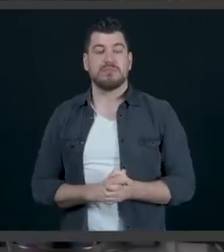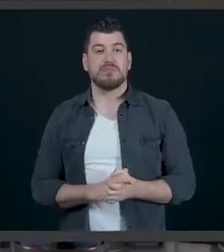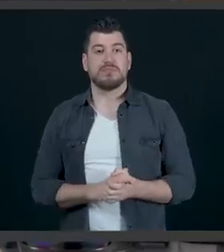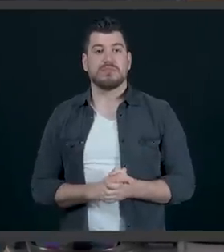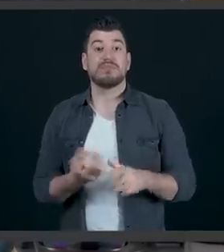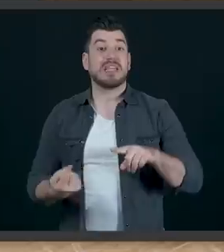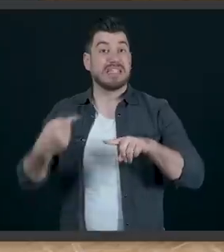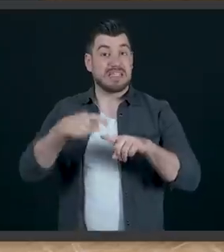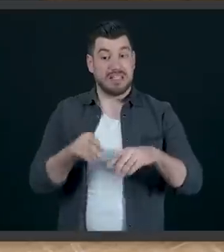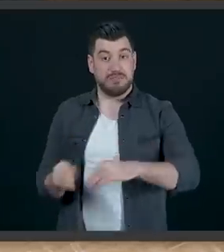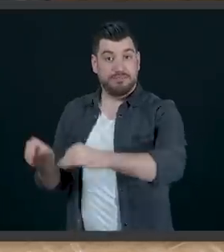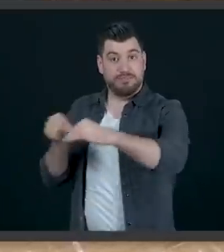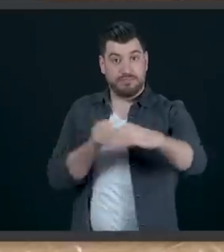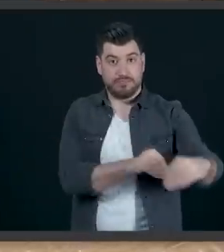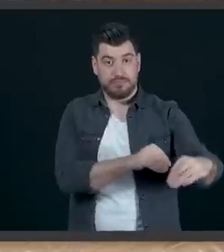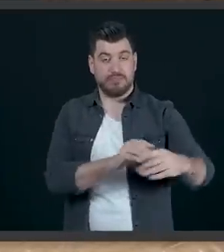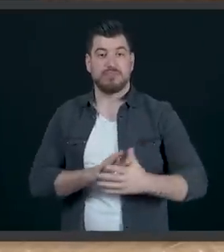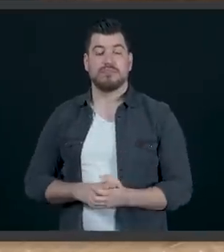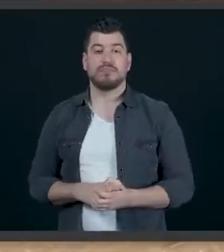και θα βάλω και μία μεμβράνη από την άλλη, στα βρωτά.